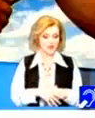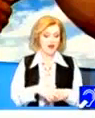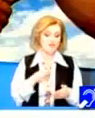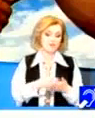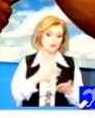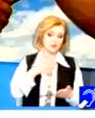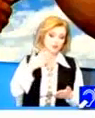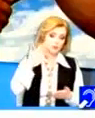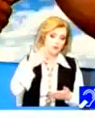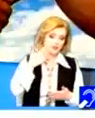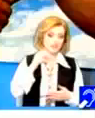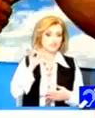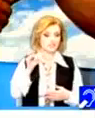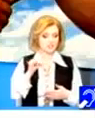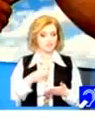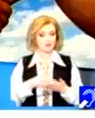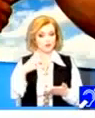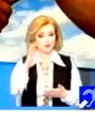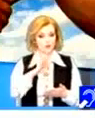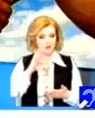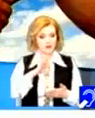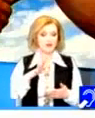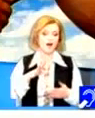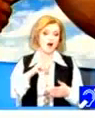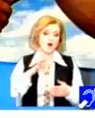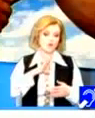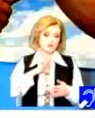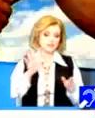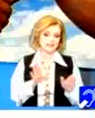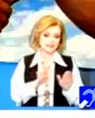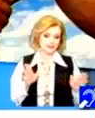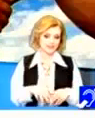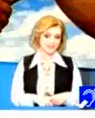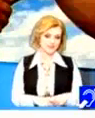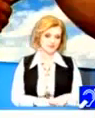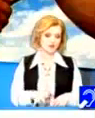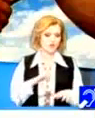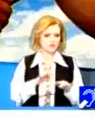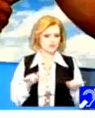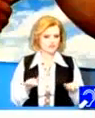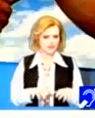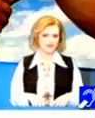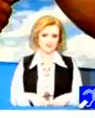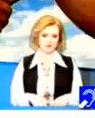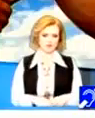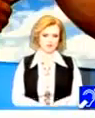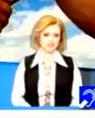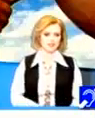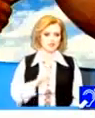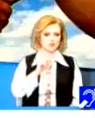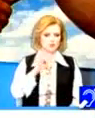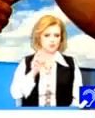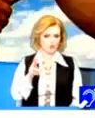românești și cele europene au fost elogiate prin muzică. Spectatorii s-au bucurat de un inedit recital de pian la patru mâini, susținut de Lidia Ciubuc